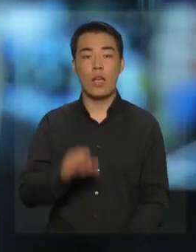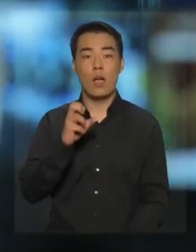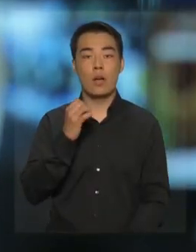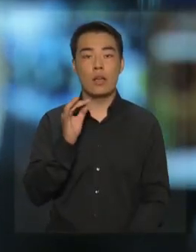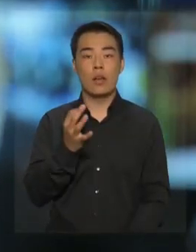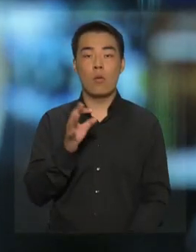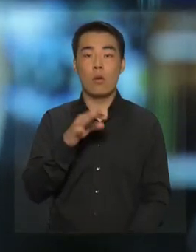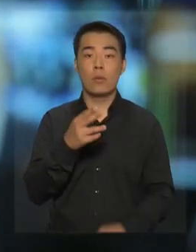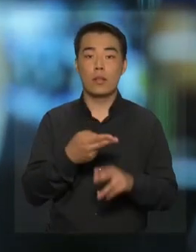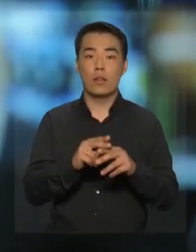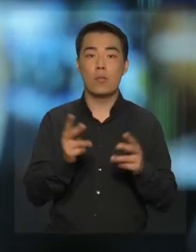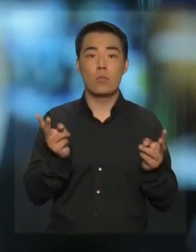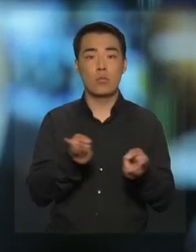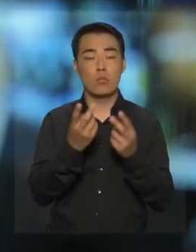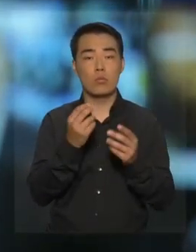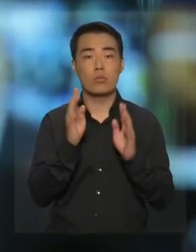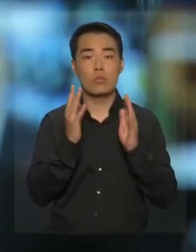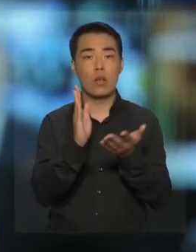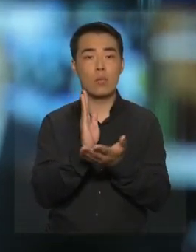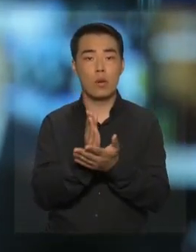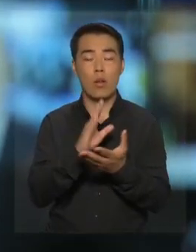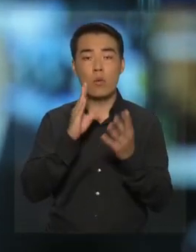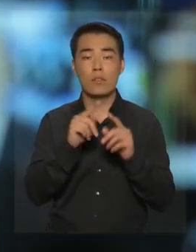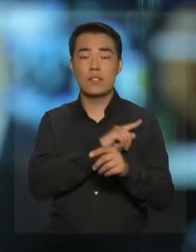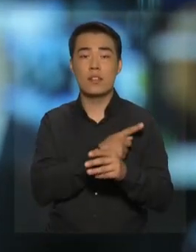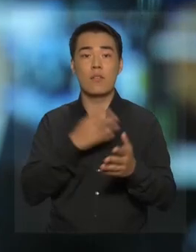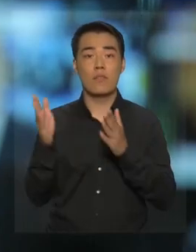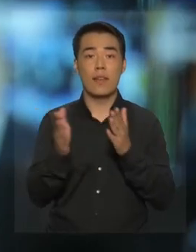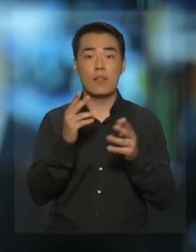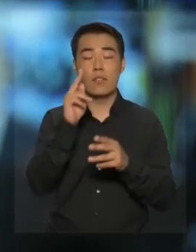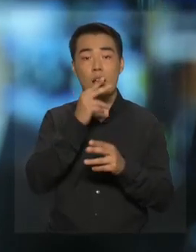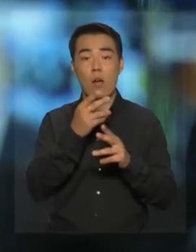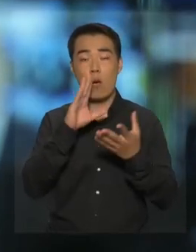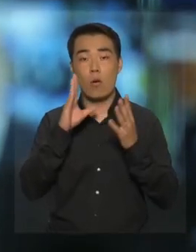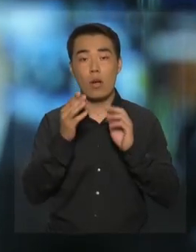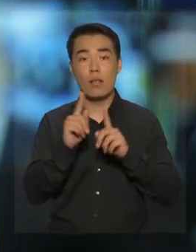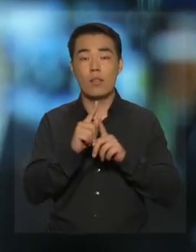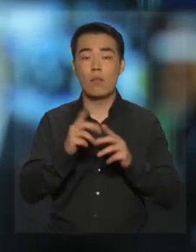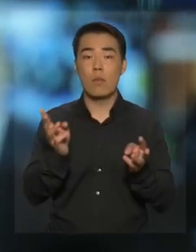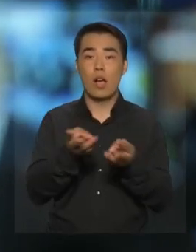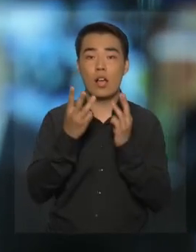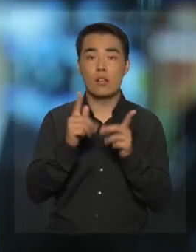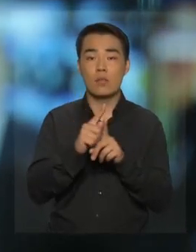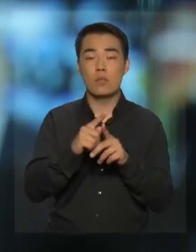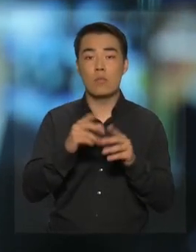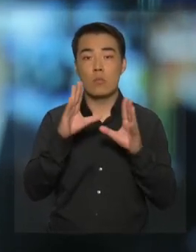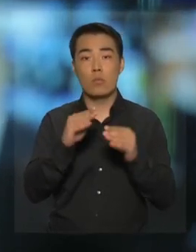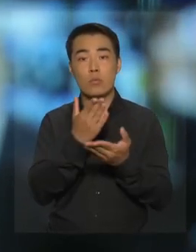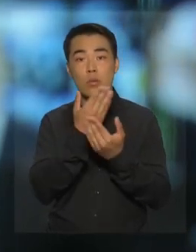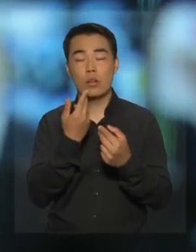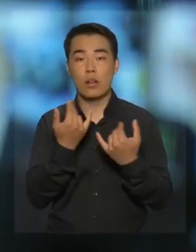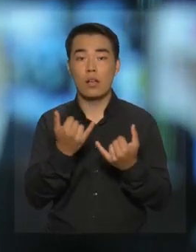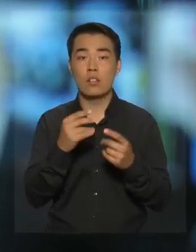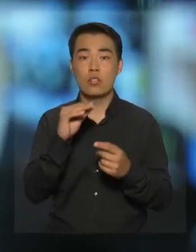Абай облысында орман алқабы әлі өртенуде. Қатты желдің салдарынан тілсіз жауды тоқтату мүмкін болмай жатыр. Тіпті оқиға орнына